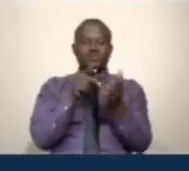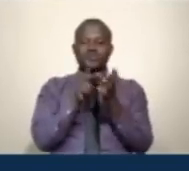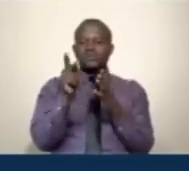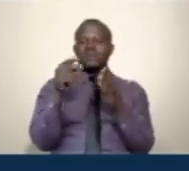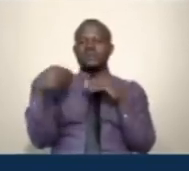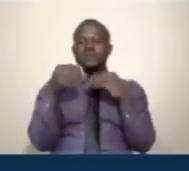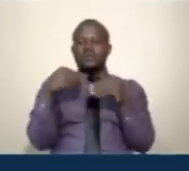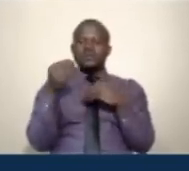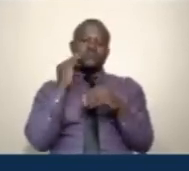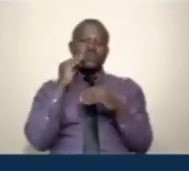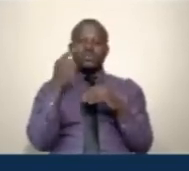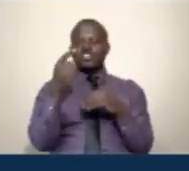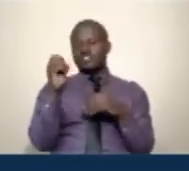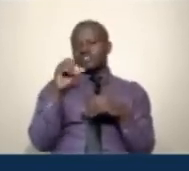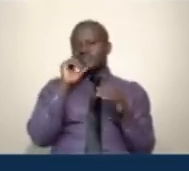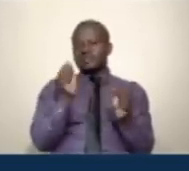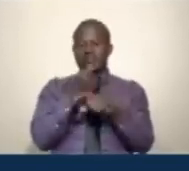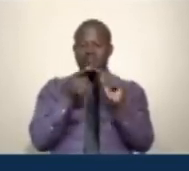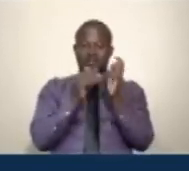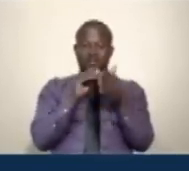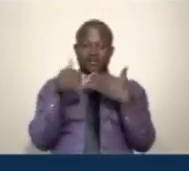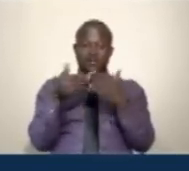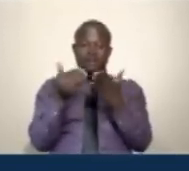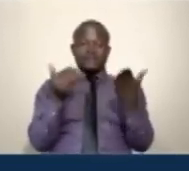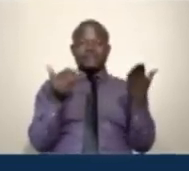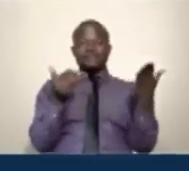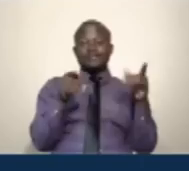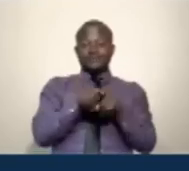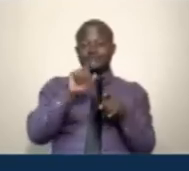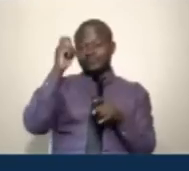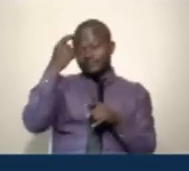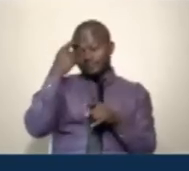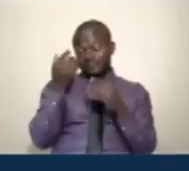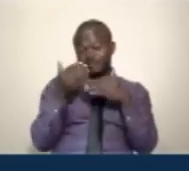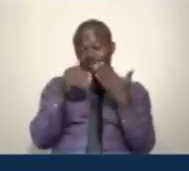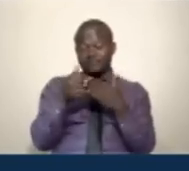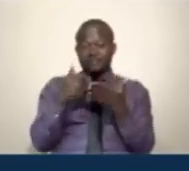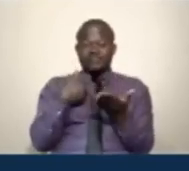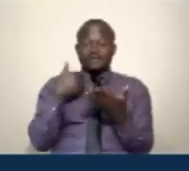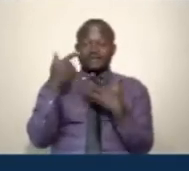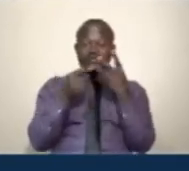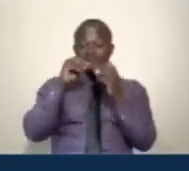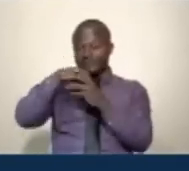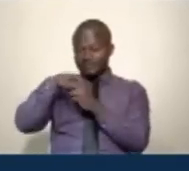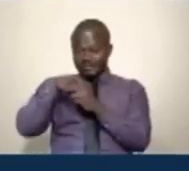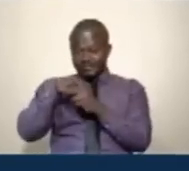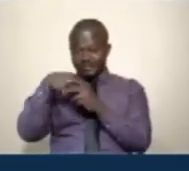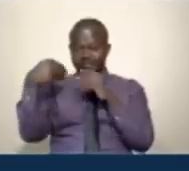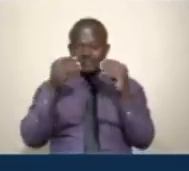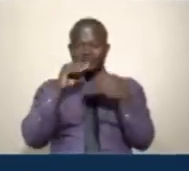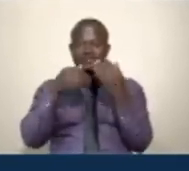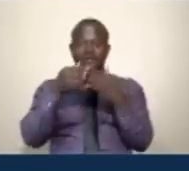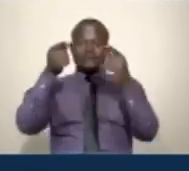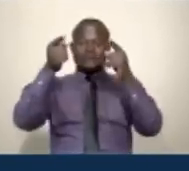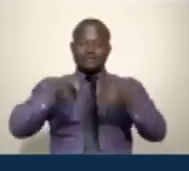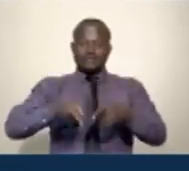cya miliyoni ijana ntibyashoboka. Ariko mbo nka leta wenda igize nk'ikintu ashyiramo ibikoresho wenda